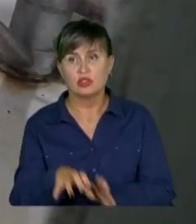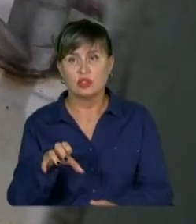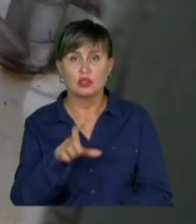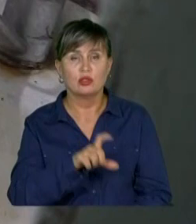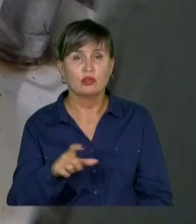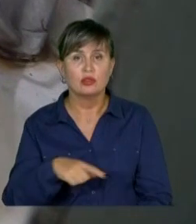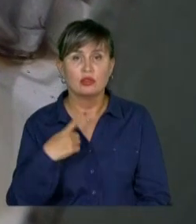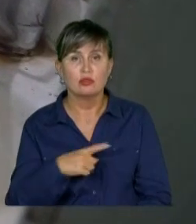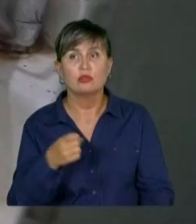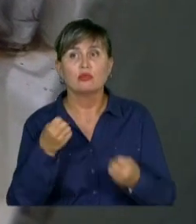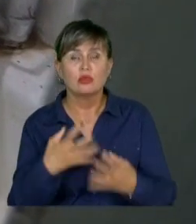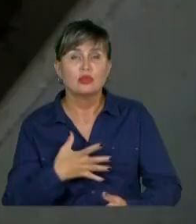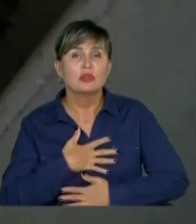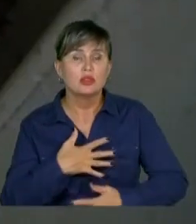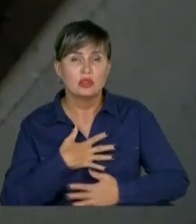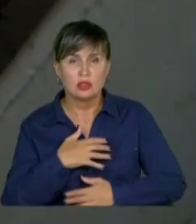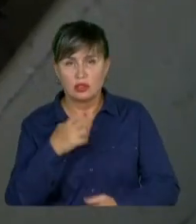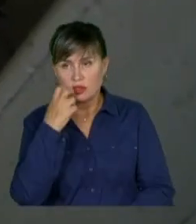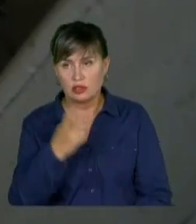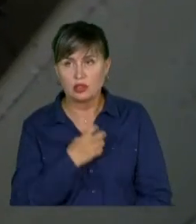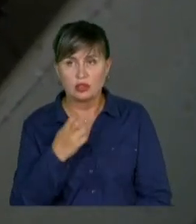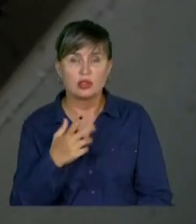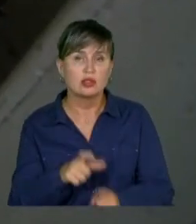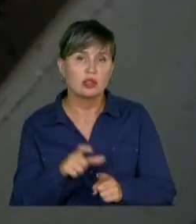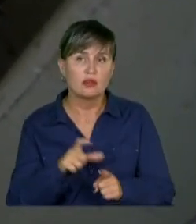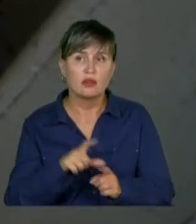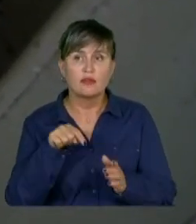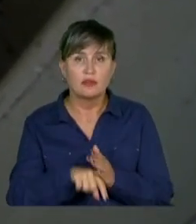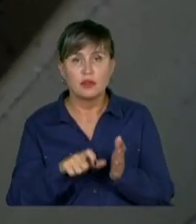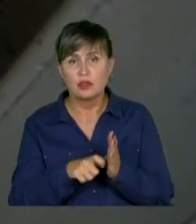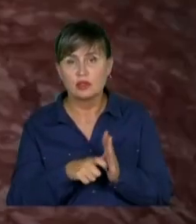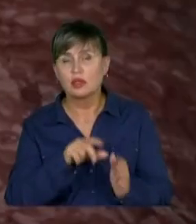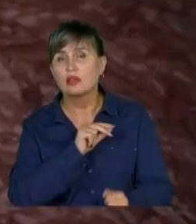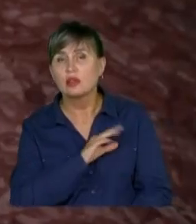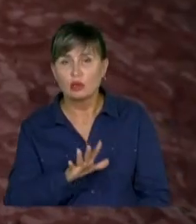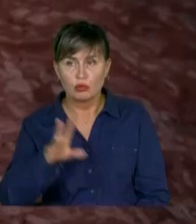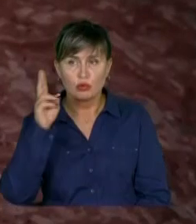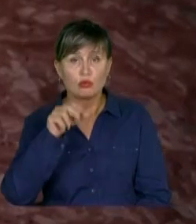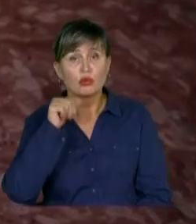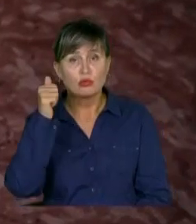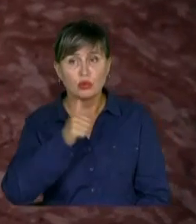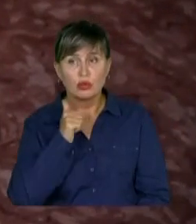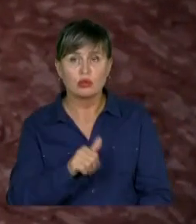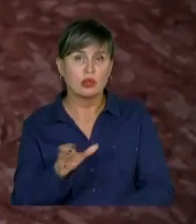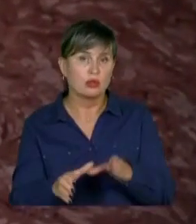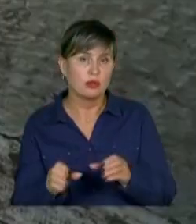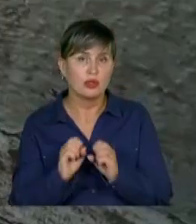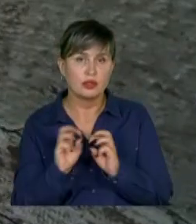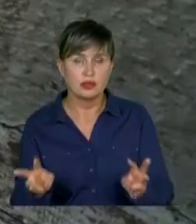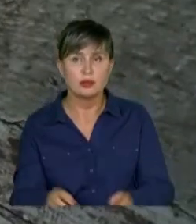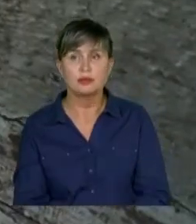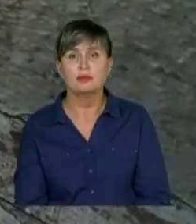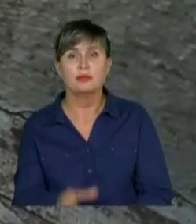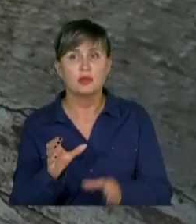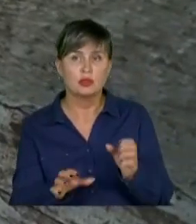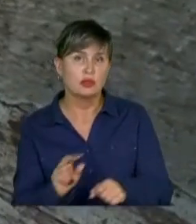Сотрудники говорят, что просто задыхаются. Кроме того, по их словам, внутри здания не работает уборная, а в прошлом году полетело отопление. Батареи